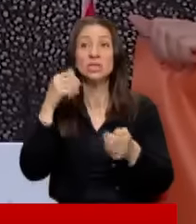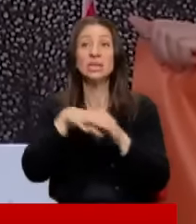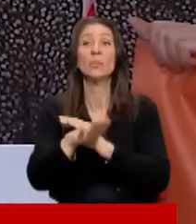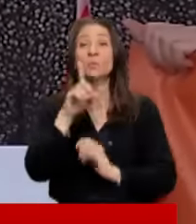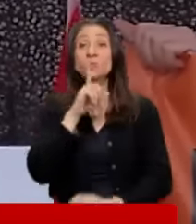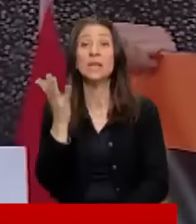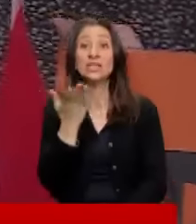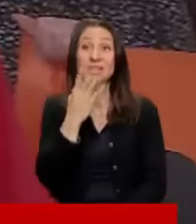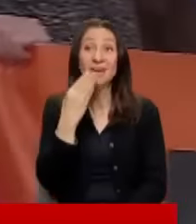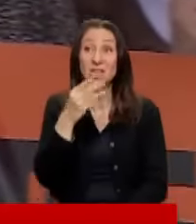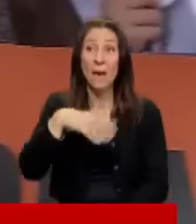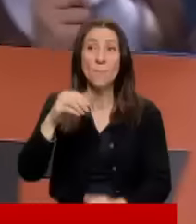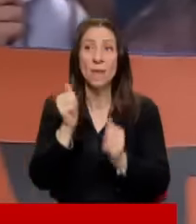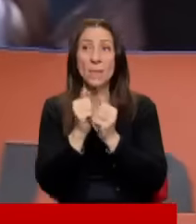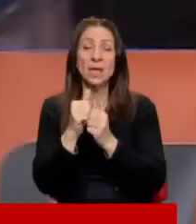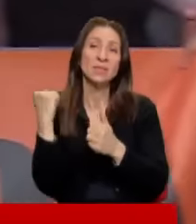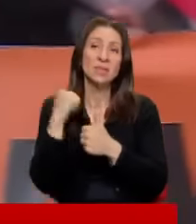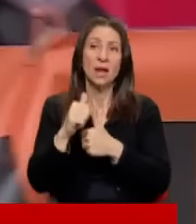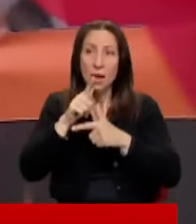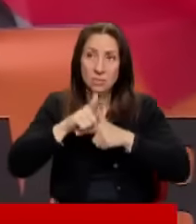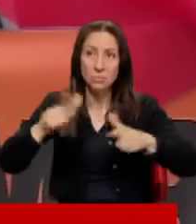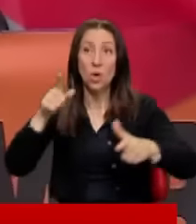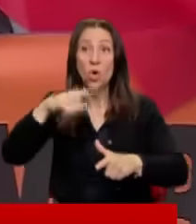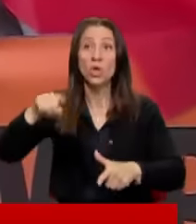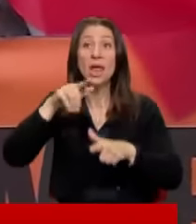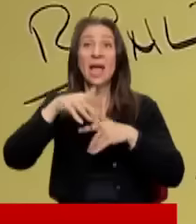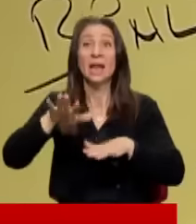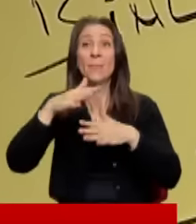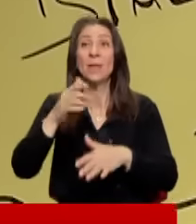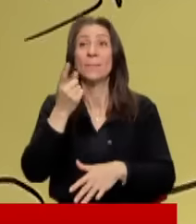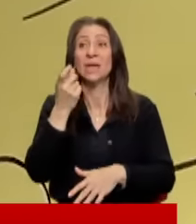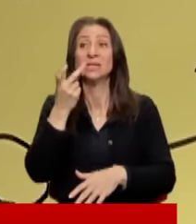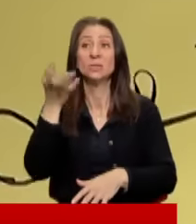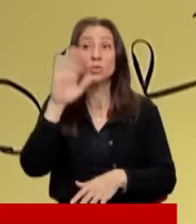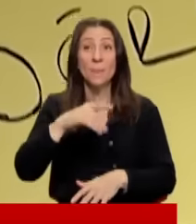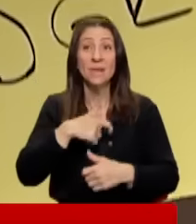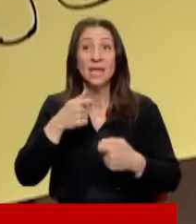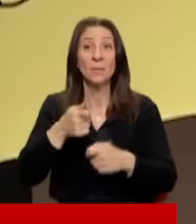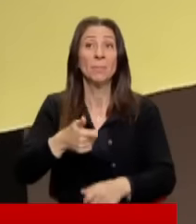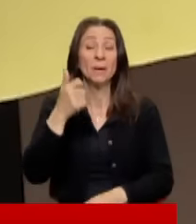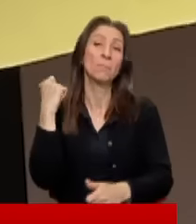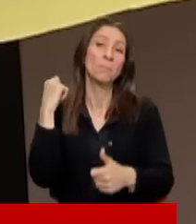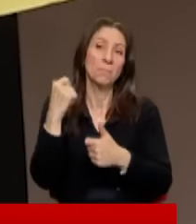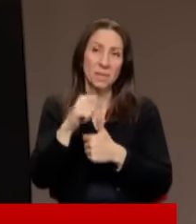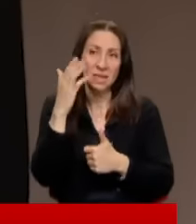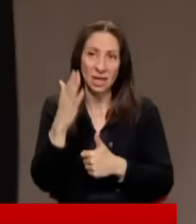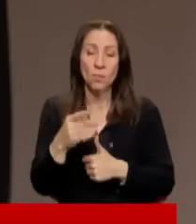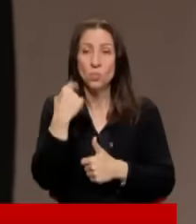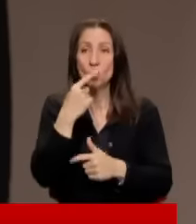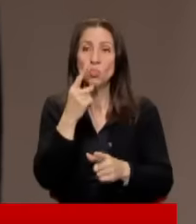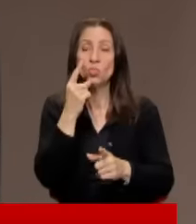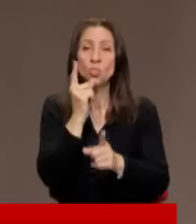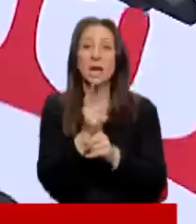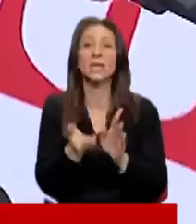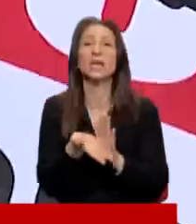yüzlerce genç hep bir ağızdan bir kez daha ay kırdı onların eyleminden birkaç saat sonra Milli Eğitim Bakanı bir kez daha mülakat